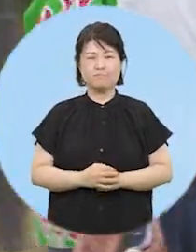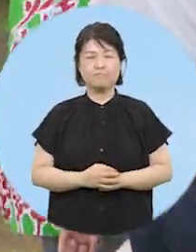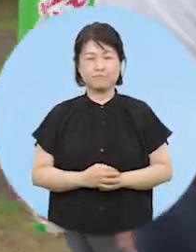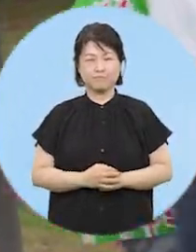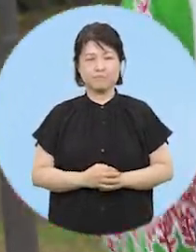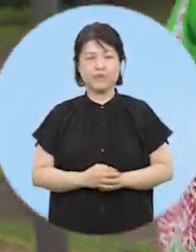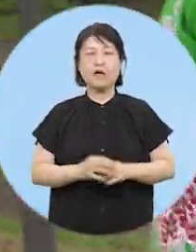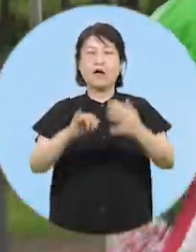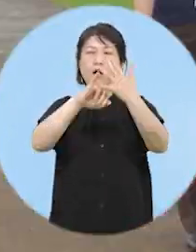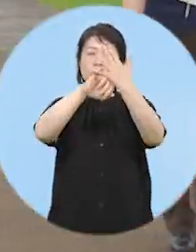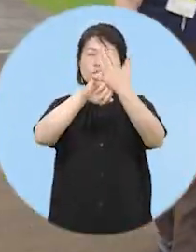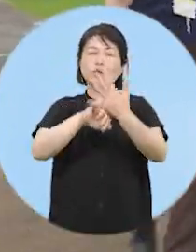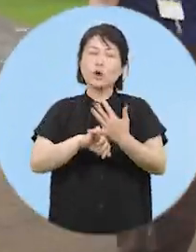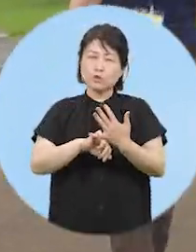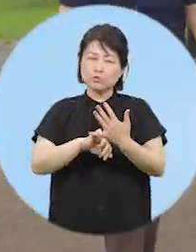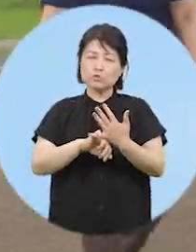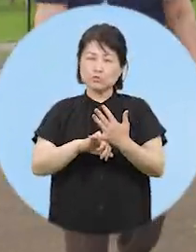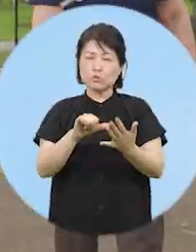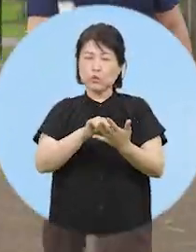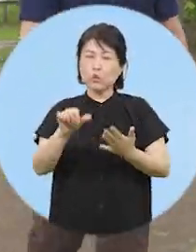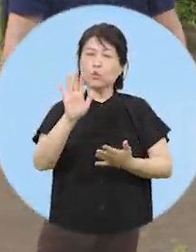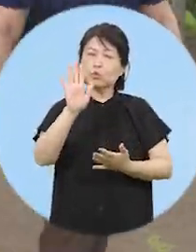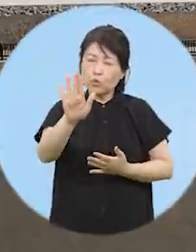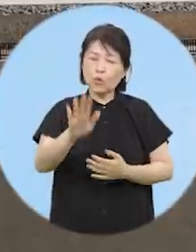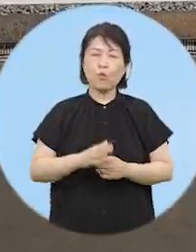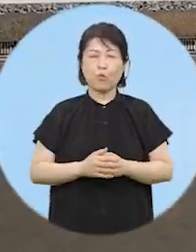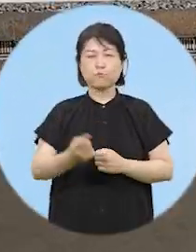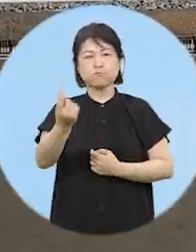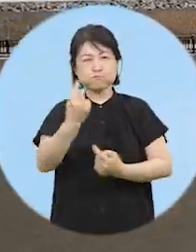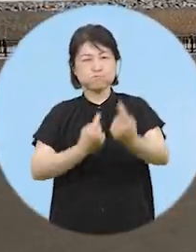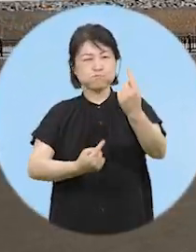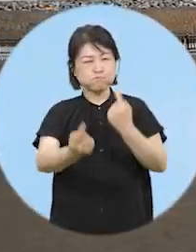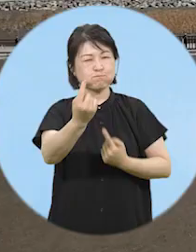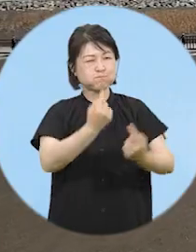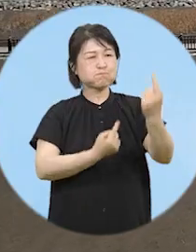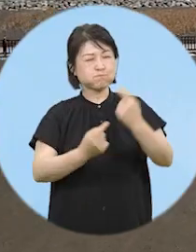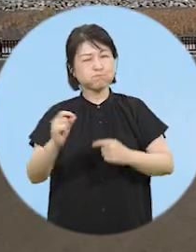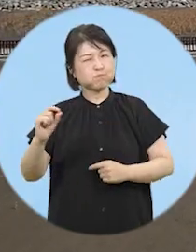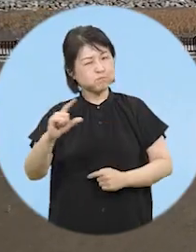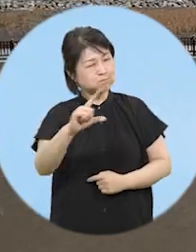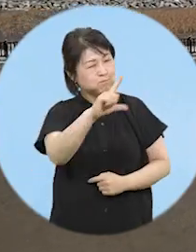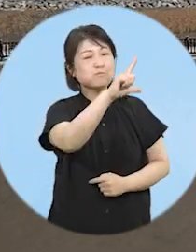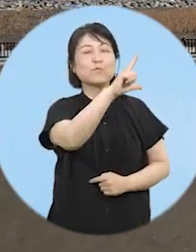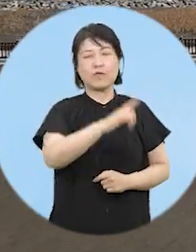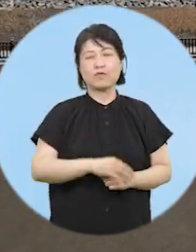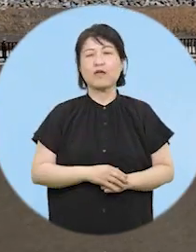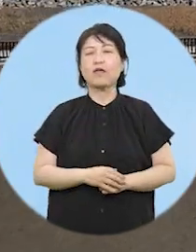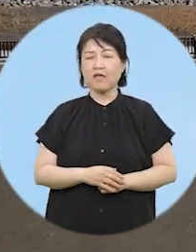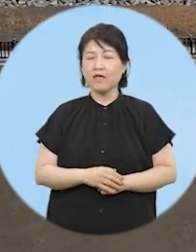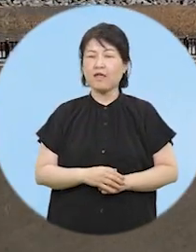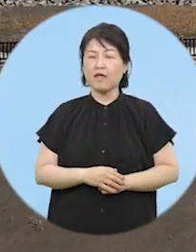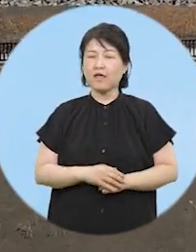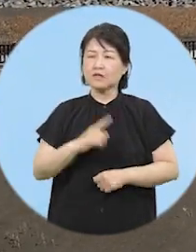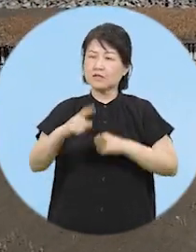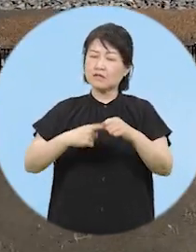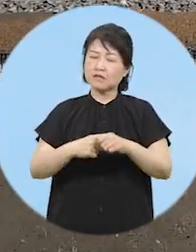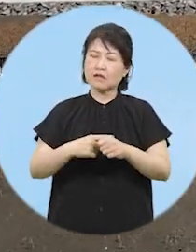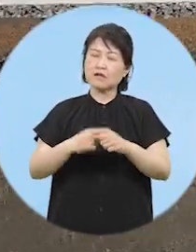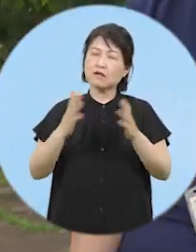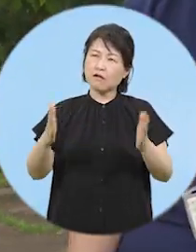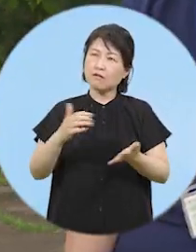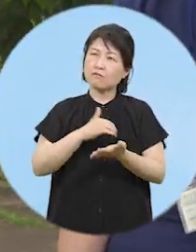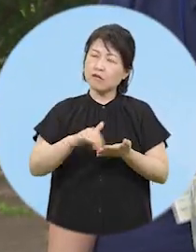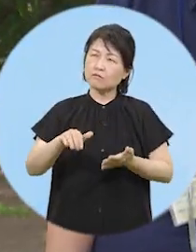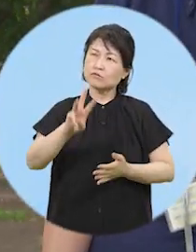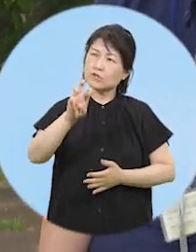やっぱりラムサールのあれができてから、はい、少しここの入場者も増えてですね、年間24、